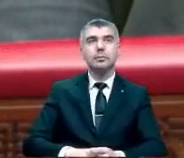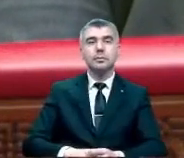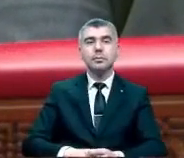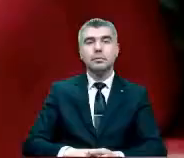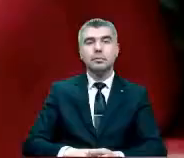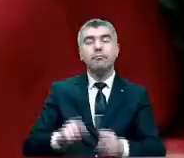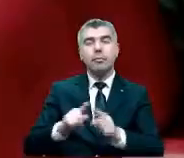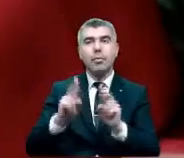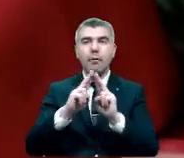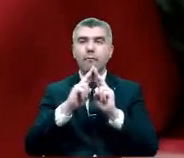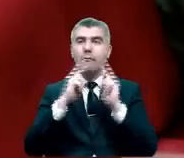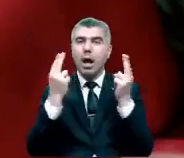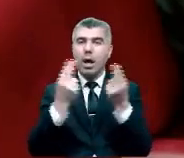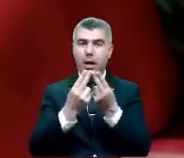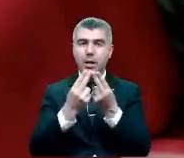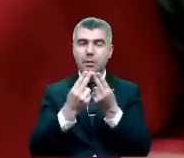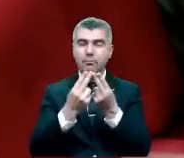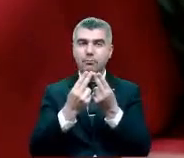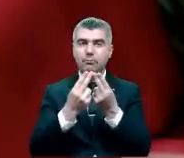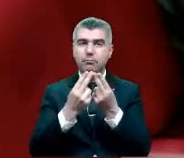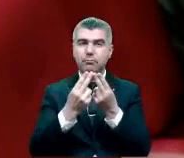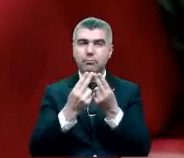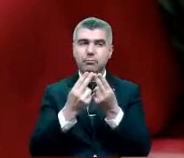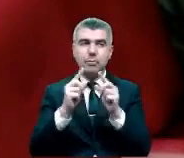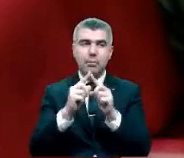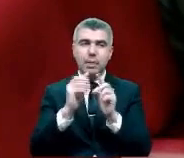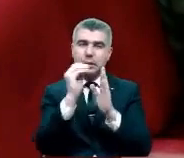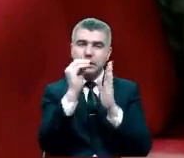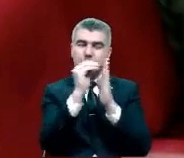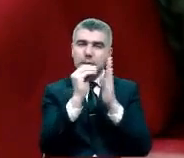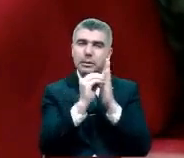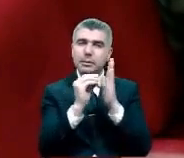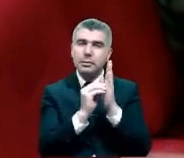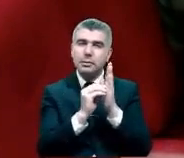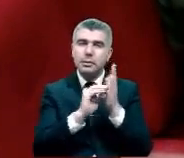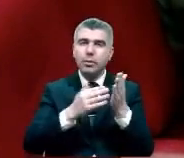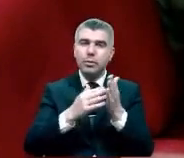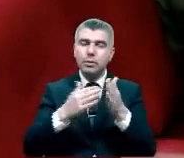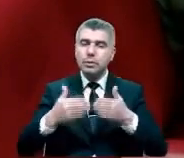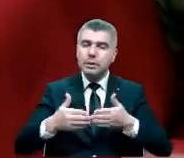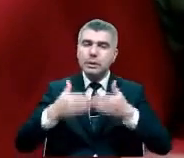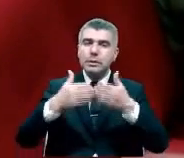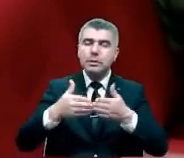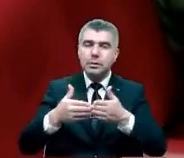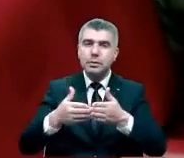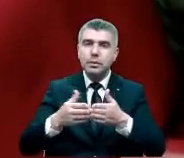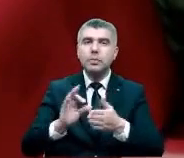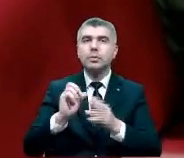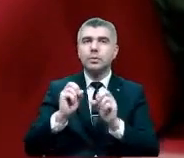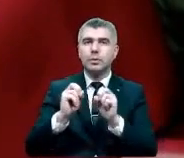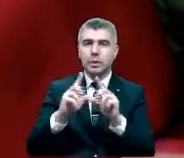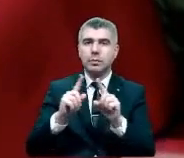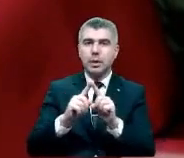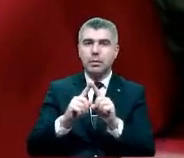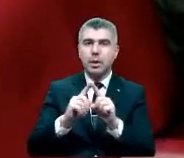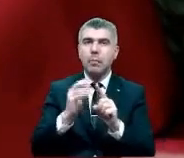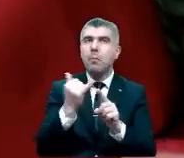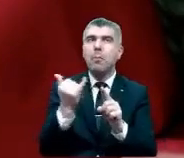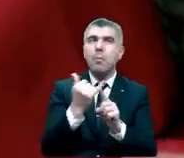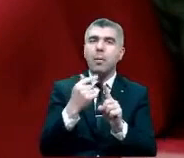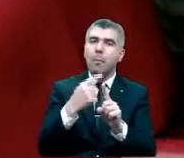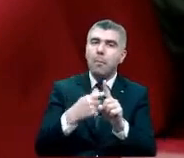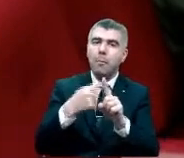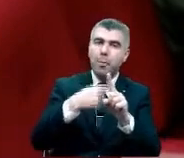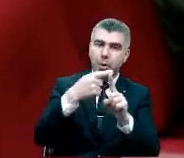يعني دوليا تصنف داخل الموانئ اللي هي يعني عندها مستوى جوده